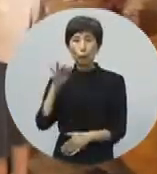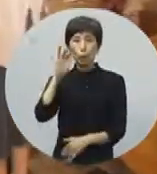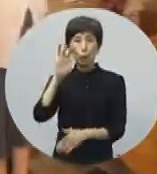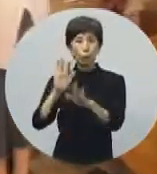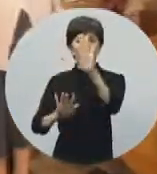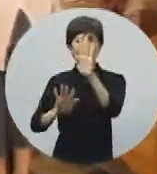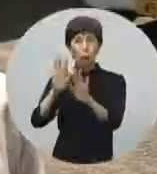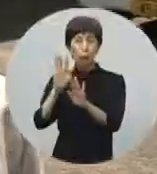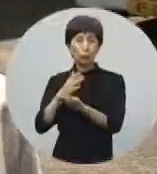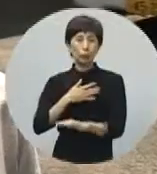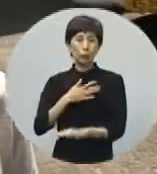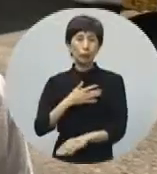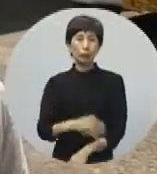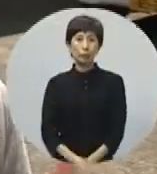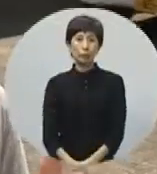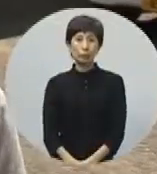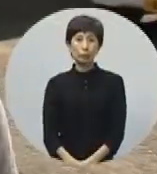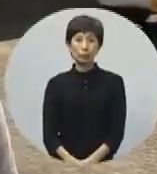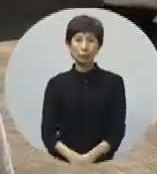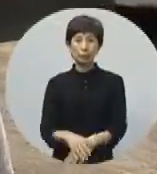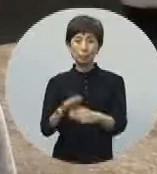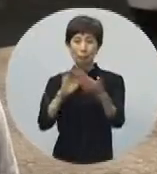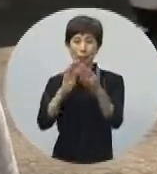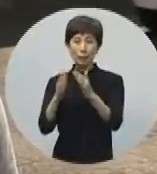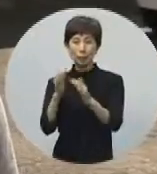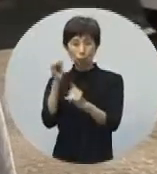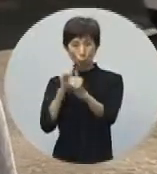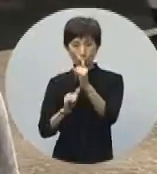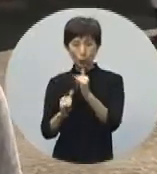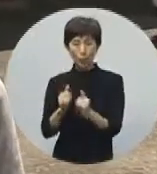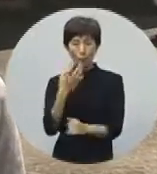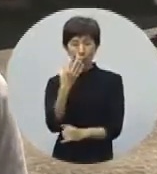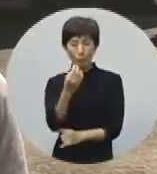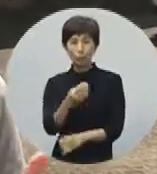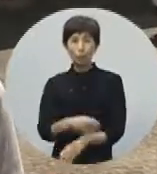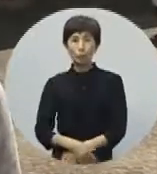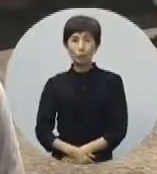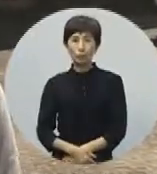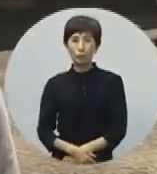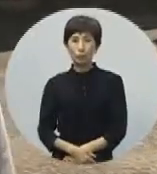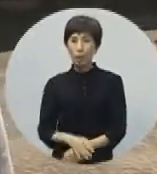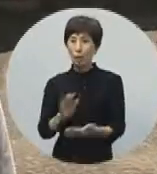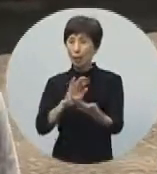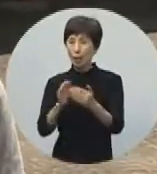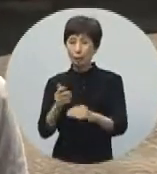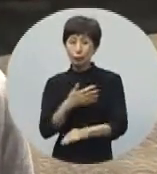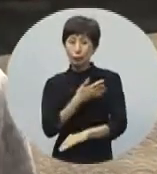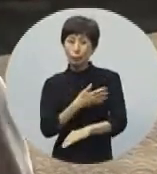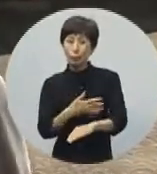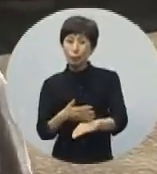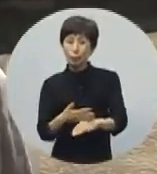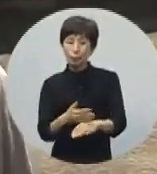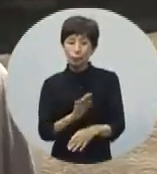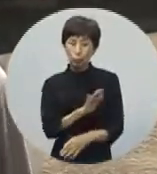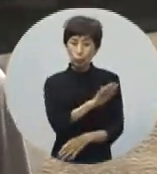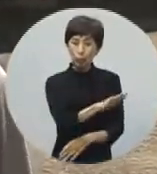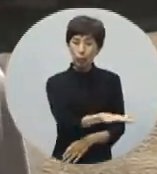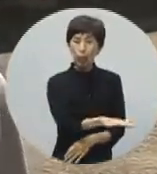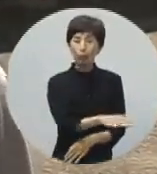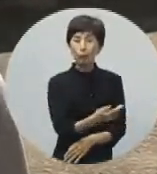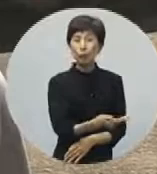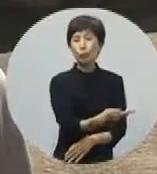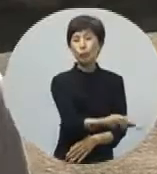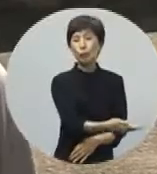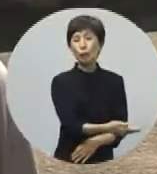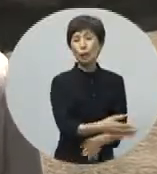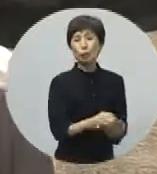ね。 町の、まあ、歴史であり魅力でありその町の成り立ちをずっと後の人に伝えていくものになると